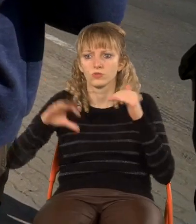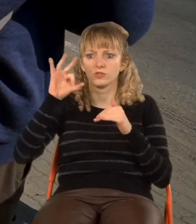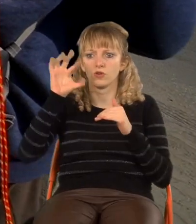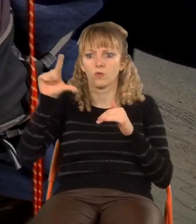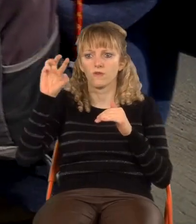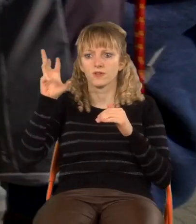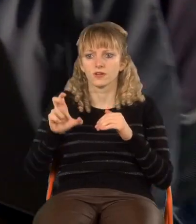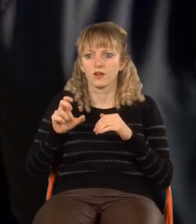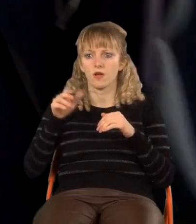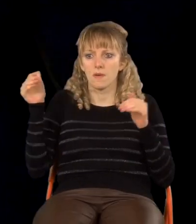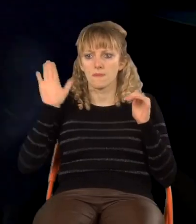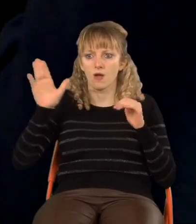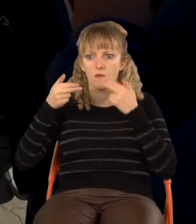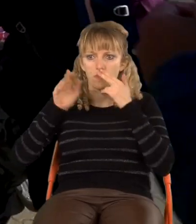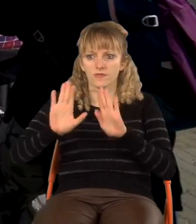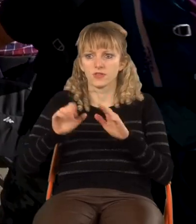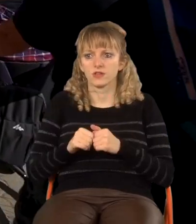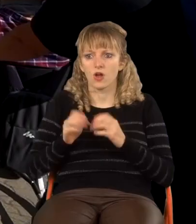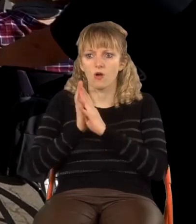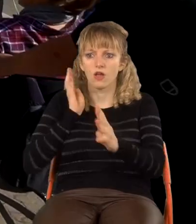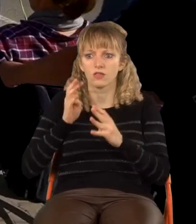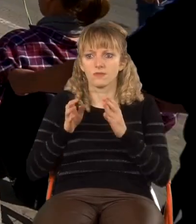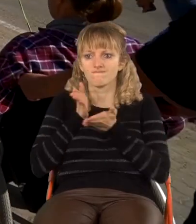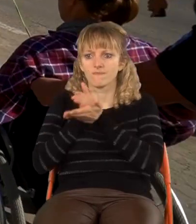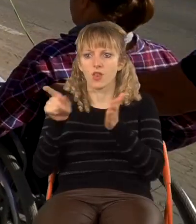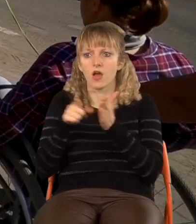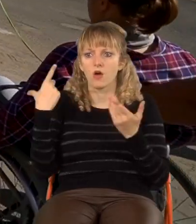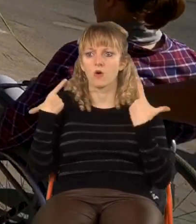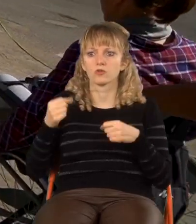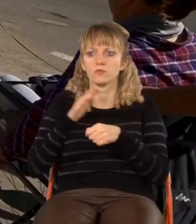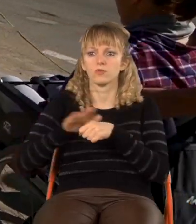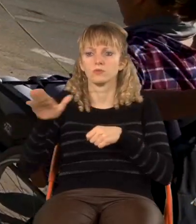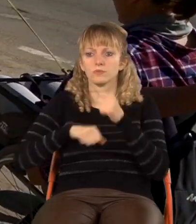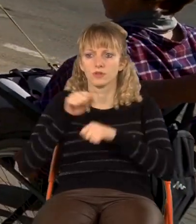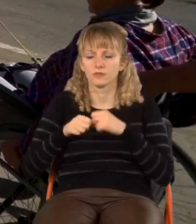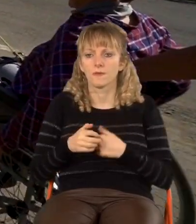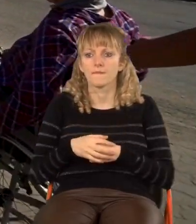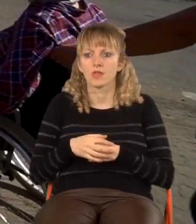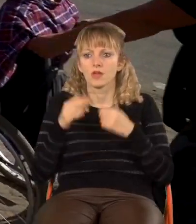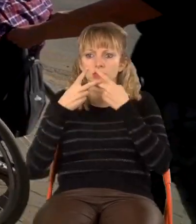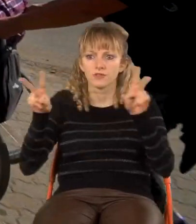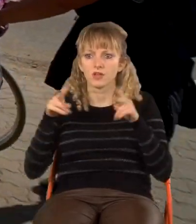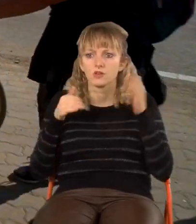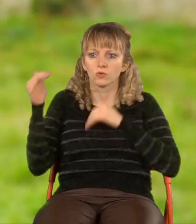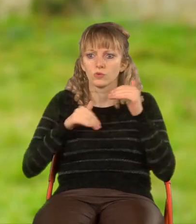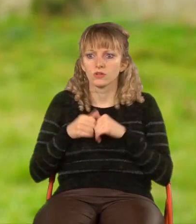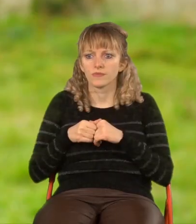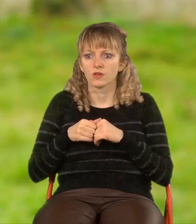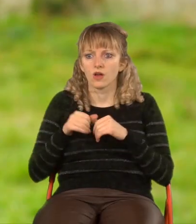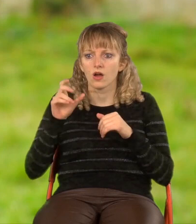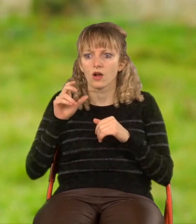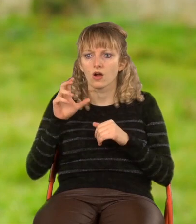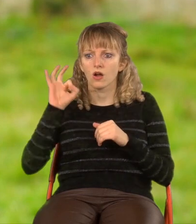Już niedługo w Parku Narodowym Gór Stołowych powstać mają kolejne udogodnienia dla osób z różnego rodzaju niepełnosprawnościami.